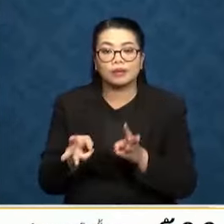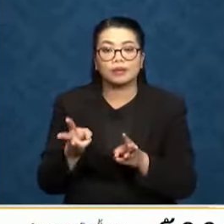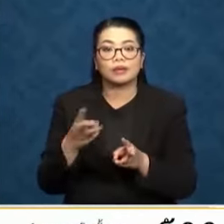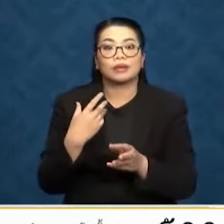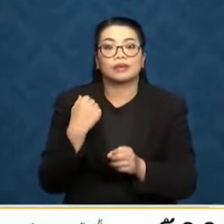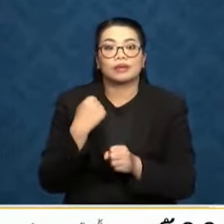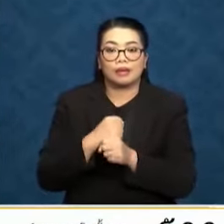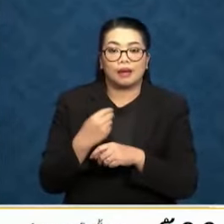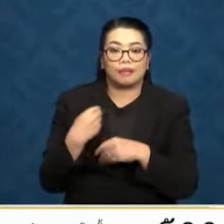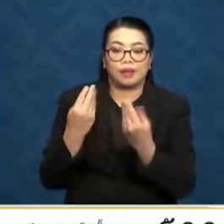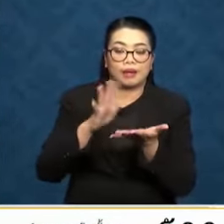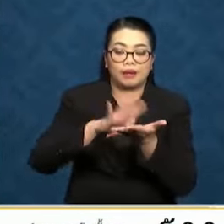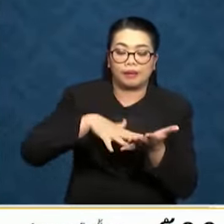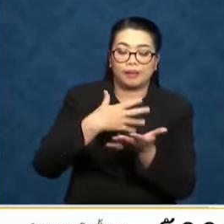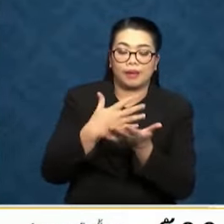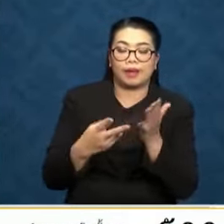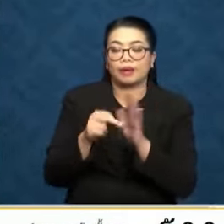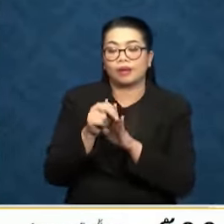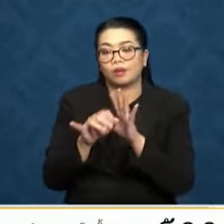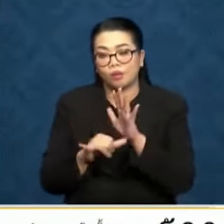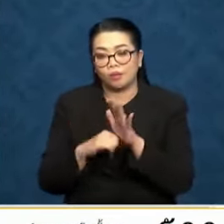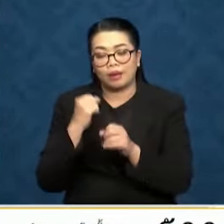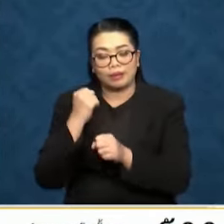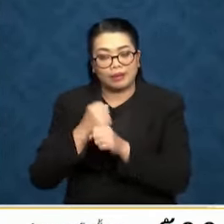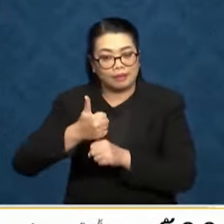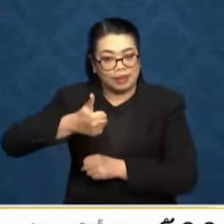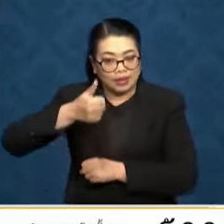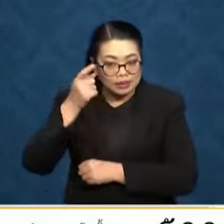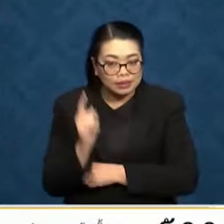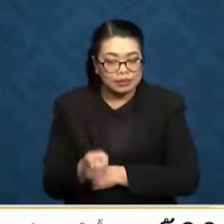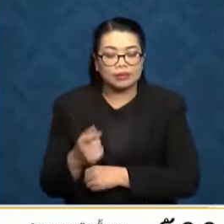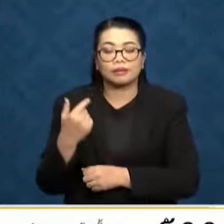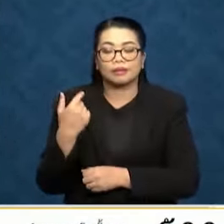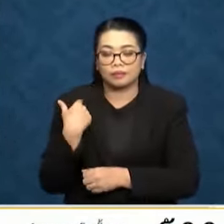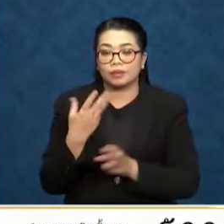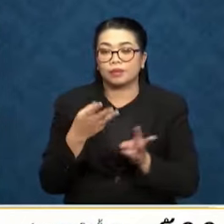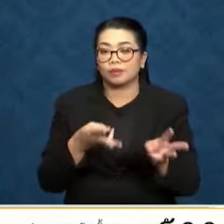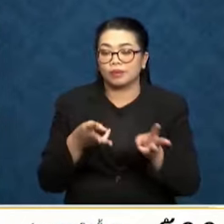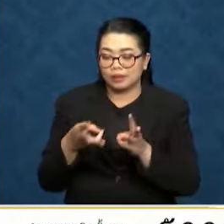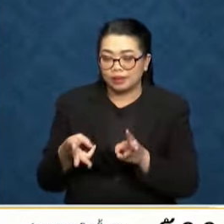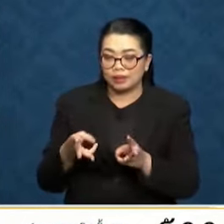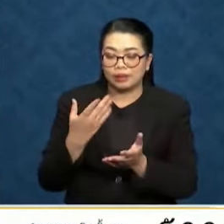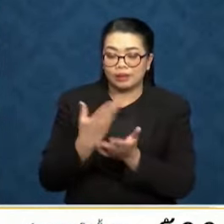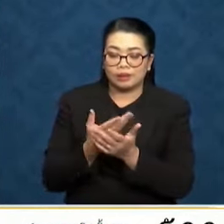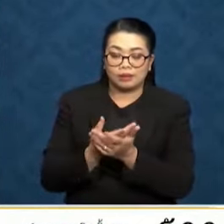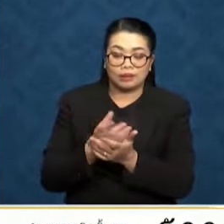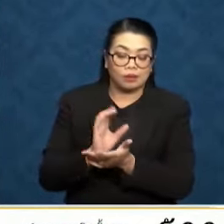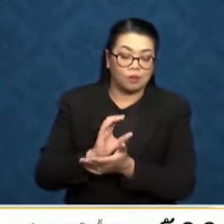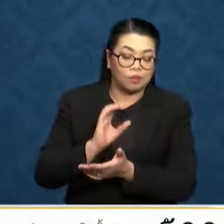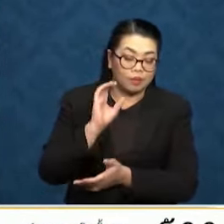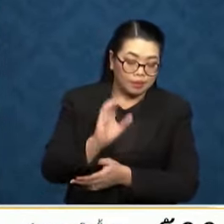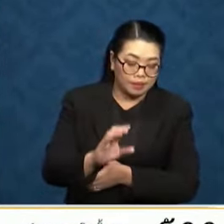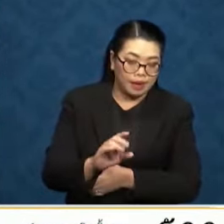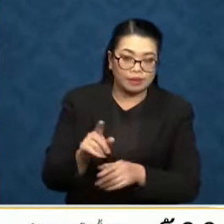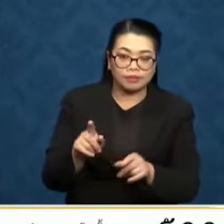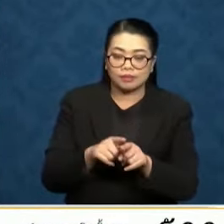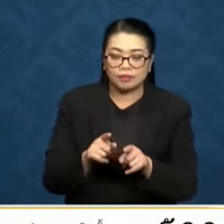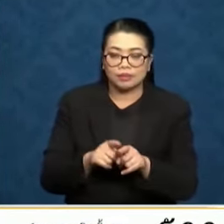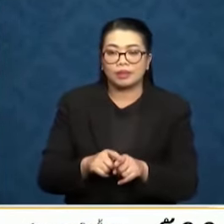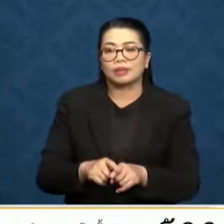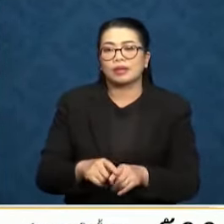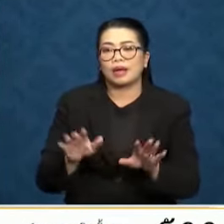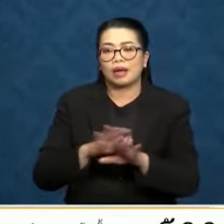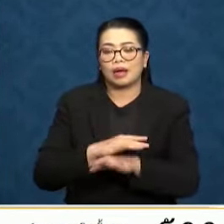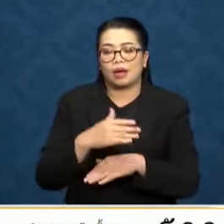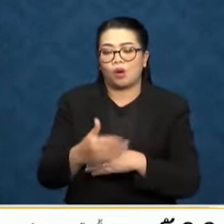ที่จะทำให้นโยบายสามารถเกิดขึ้นได้จริงนะคะมันยังมีกระบวนการงบประมาณที่มี Blackบอกหรือมี